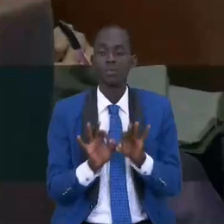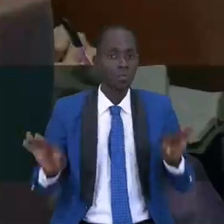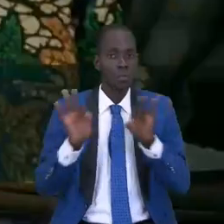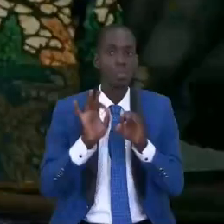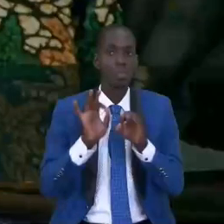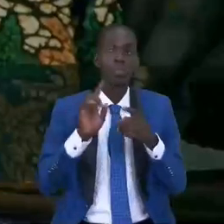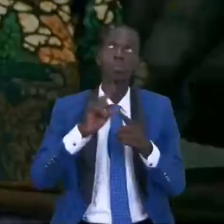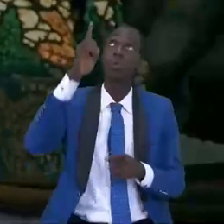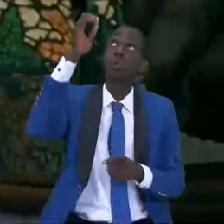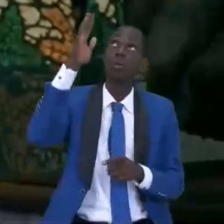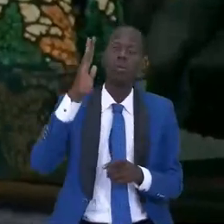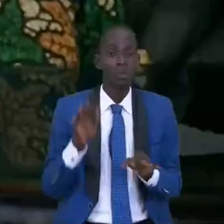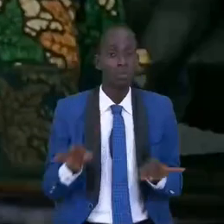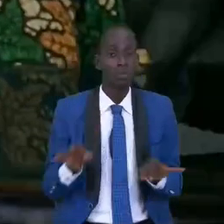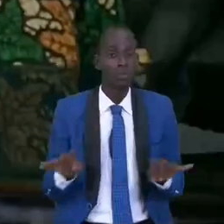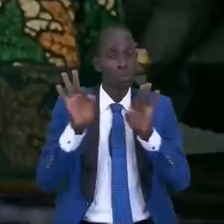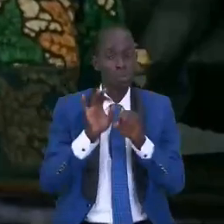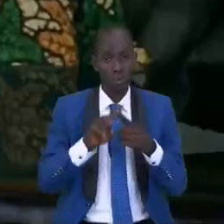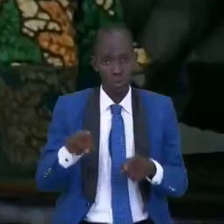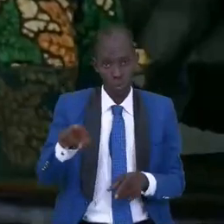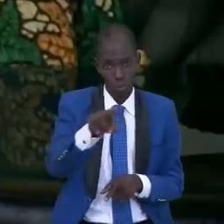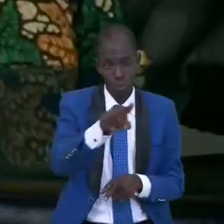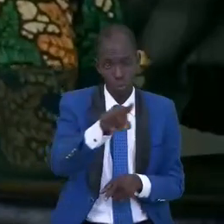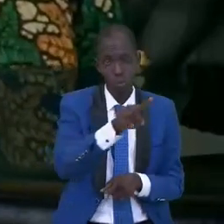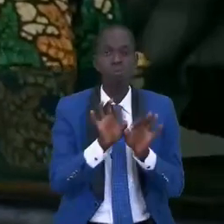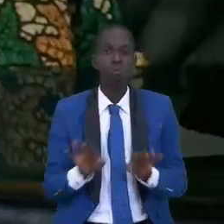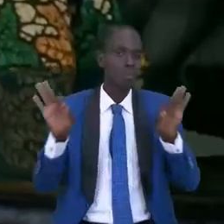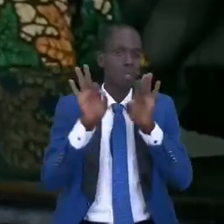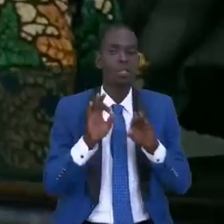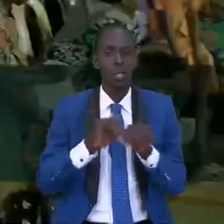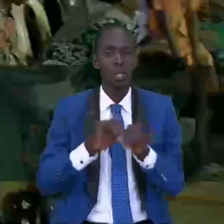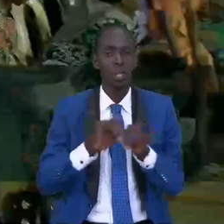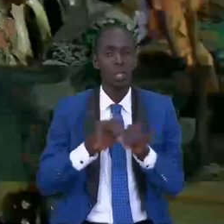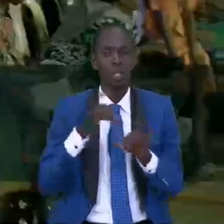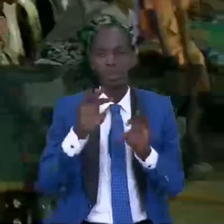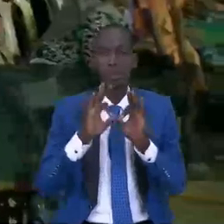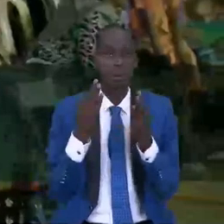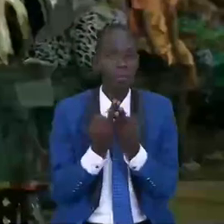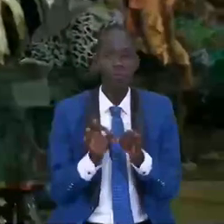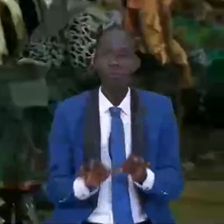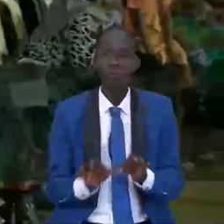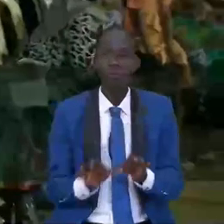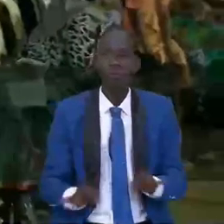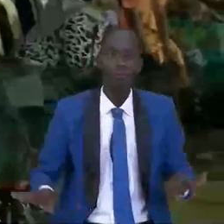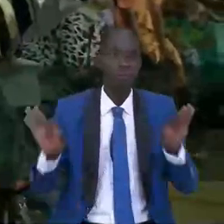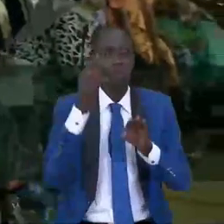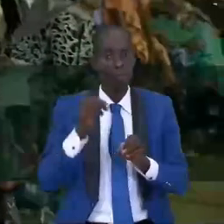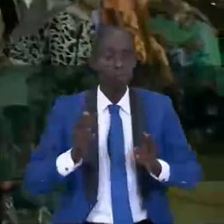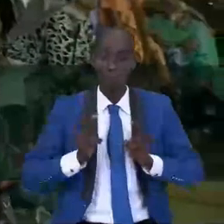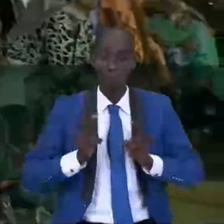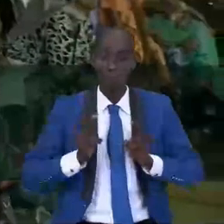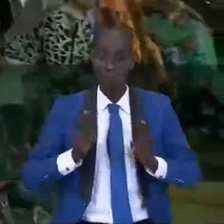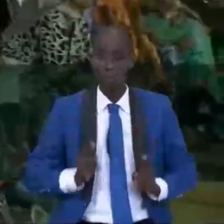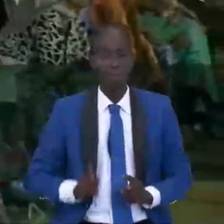fondamental, fondamental à Dieu, à toi, à la famille, fondamental